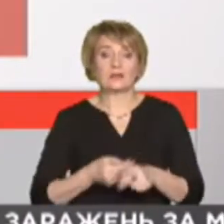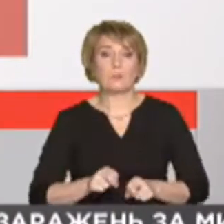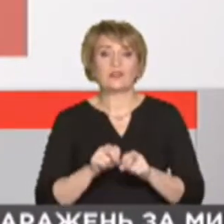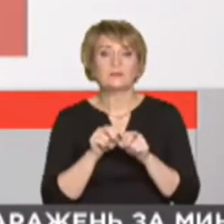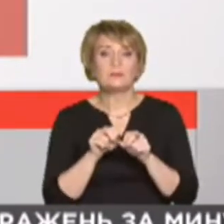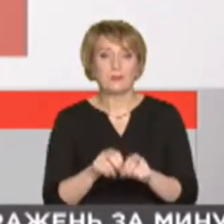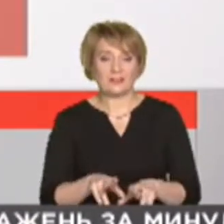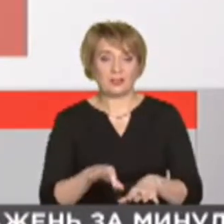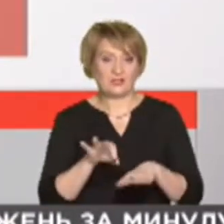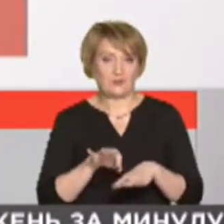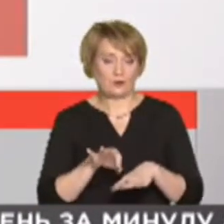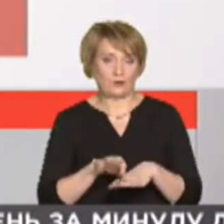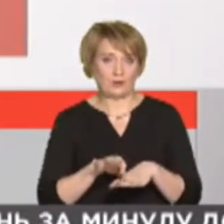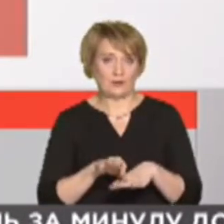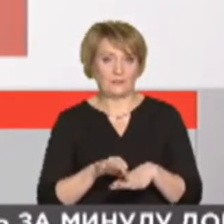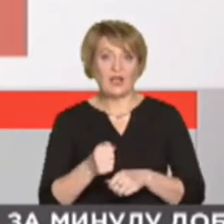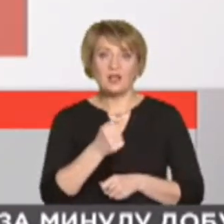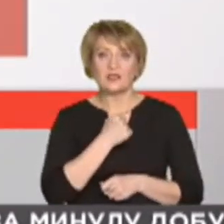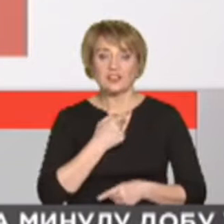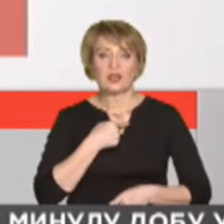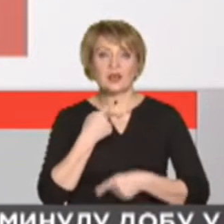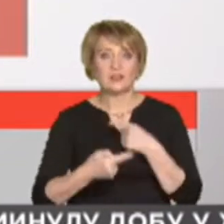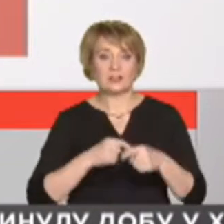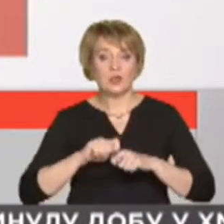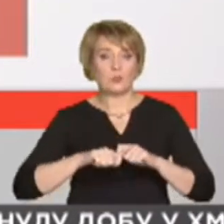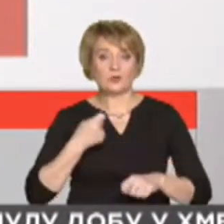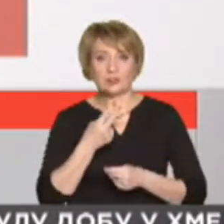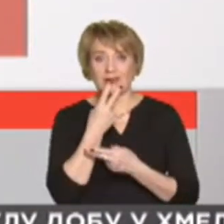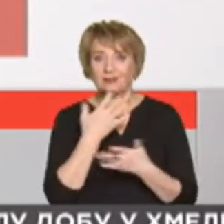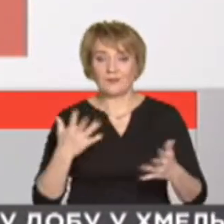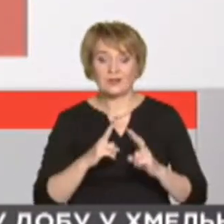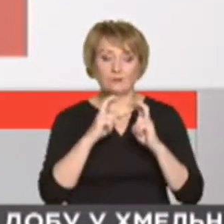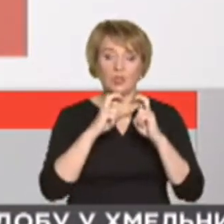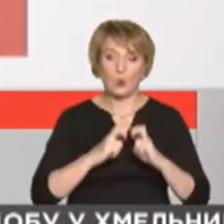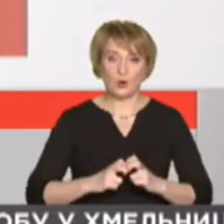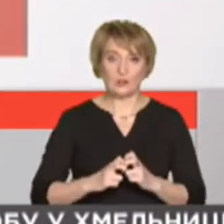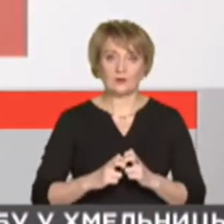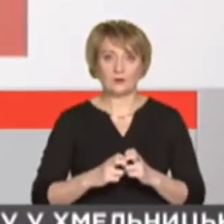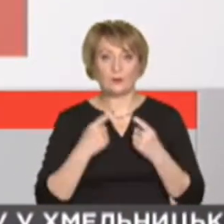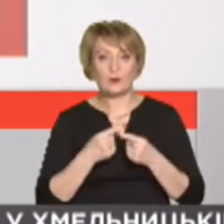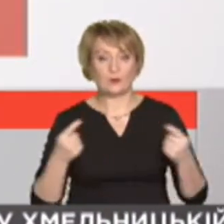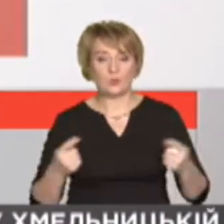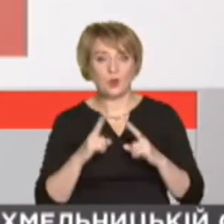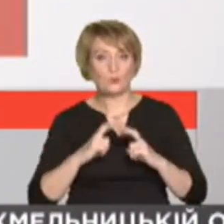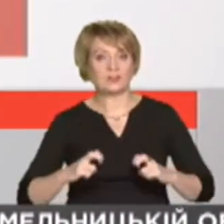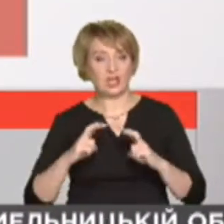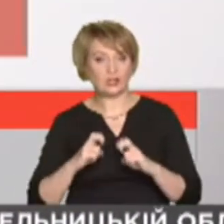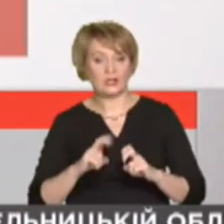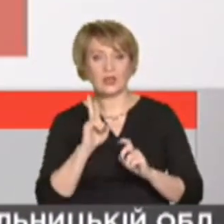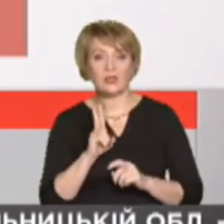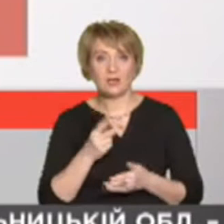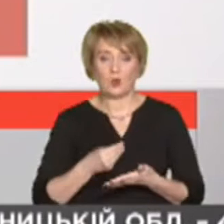небезпечної мутації? На жаль, генетичні порушення не видно при клінічному огляді або інструментальному обстеженні. Як